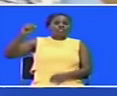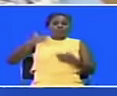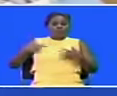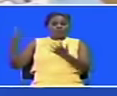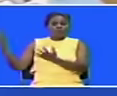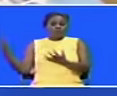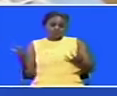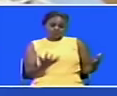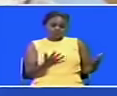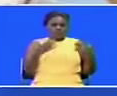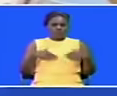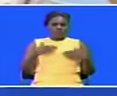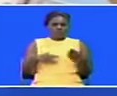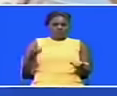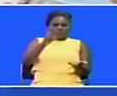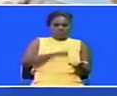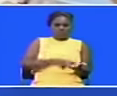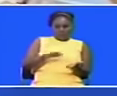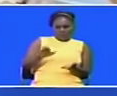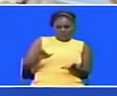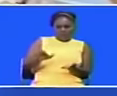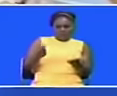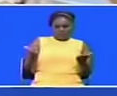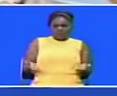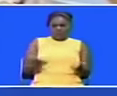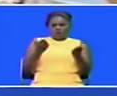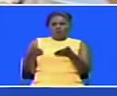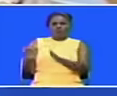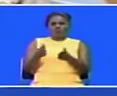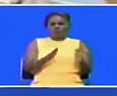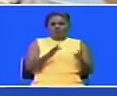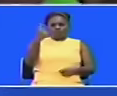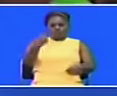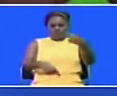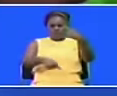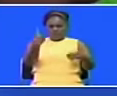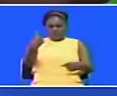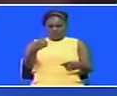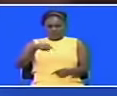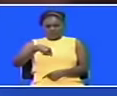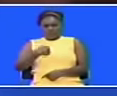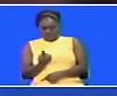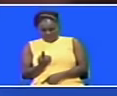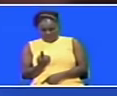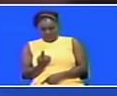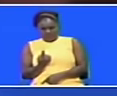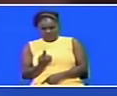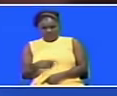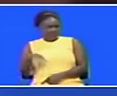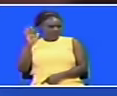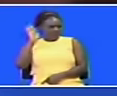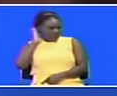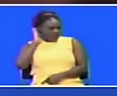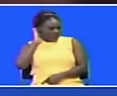wafuasi wao kujisajili katika maeneo yao ili kuimarisha nafasi zao kuibuka washindi. We are advising